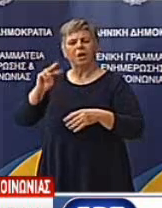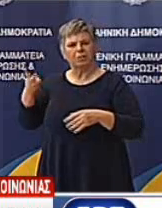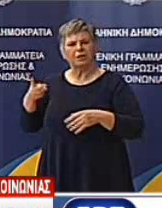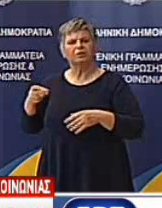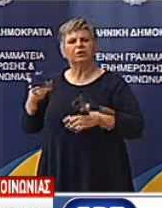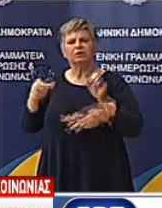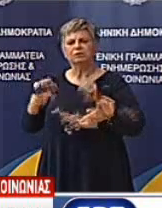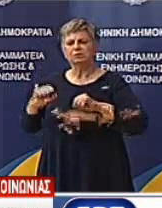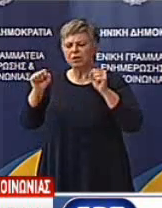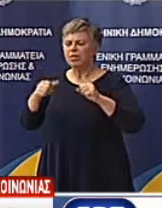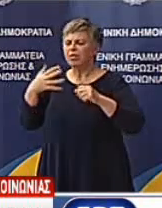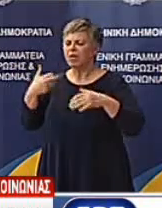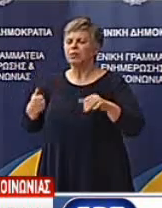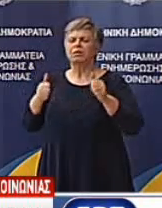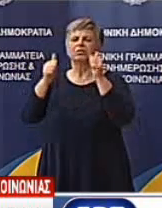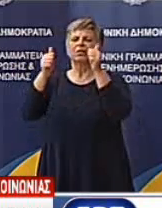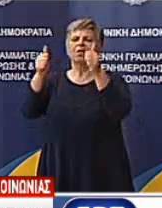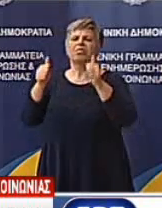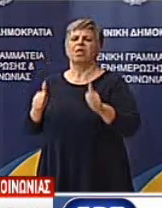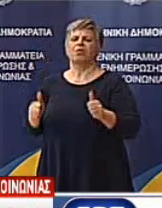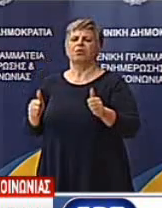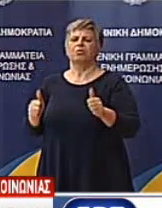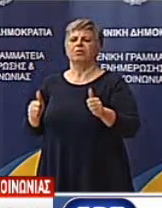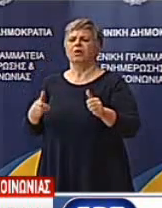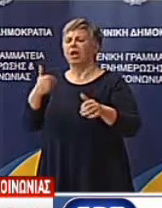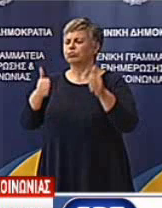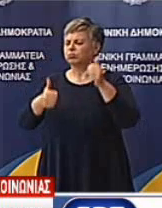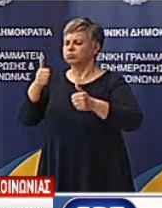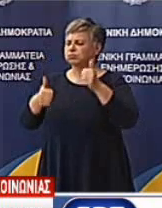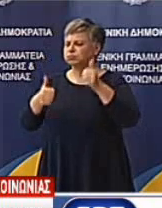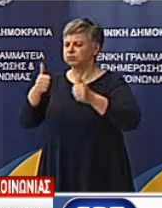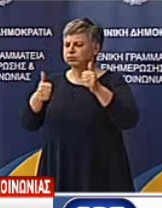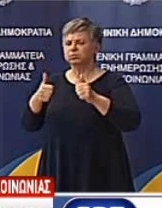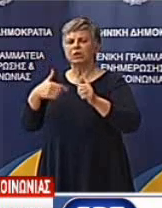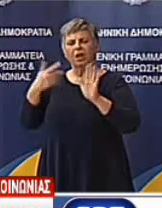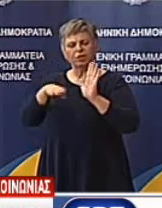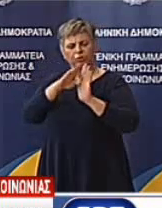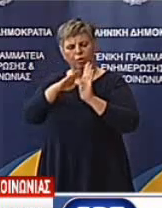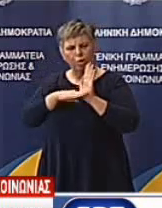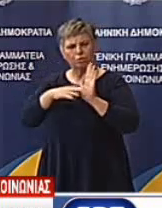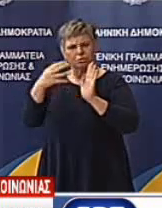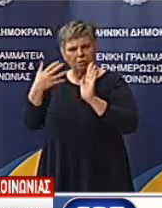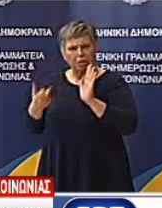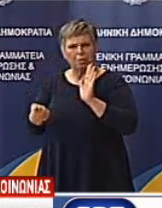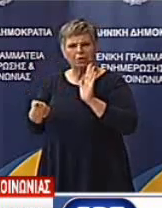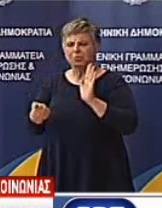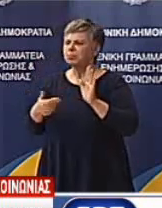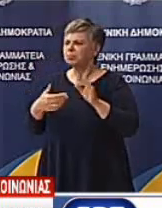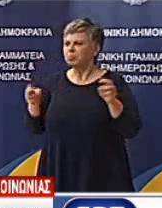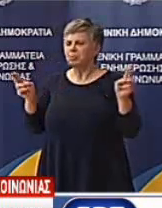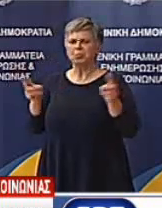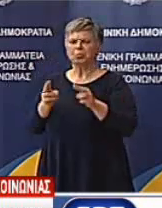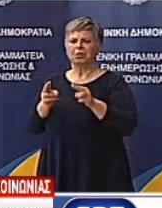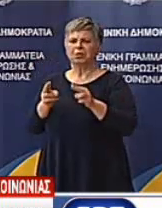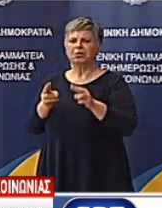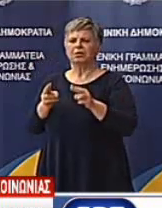ένας παγκόσμιος ένας διεθνής διαγωνισμός με όρους οι οποίοι και τα λοιπά θα ακολουθήσει. Αυτό ήταν όλο